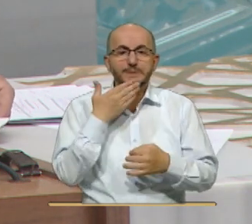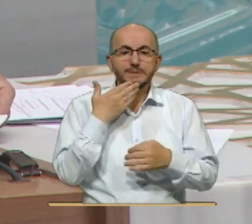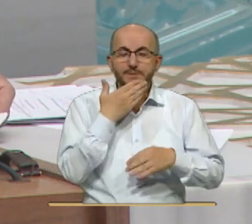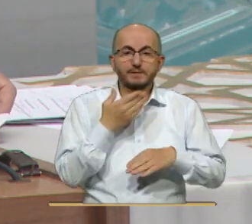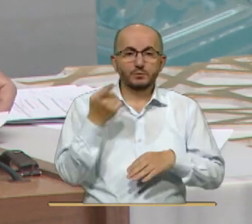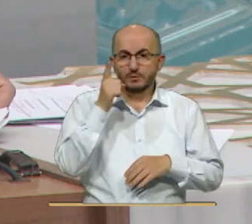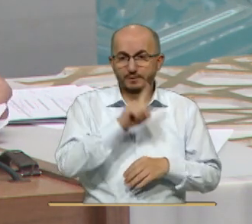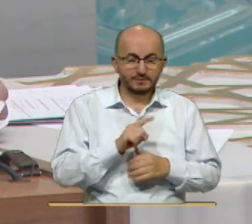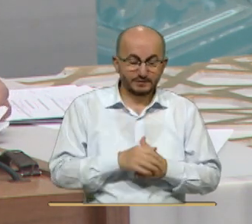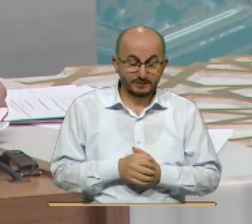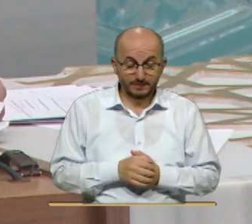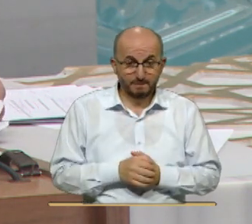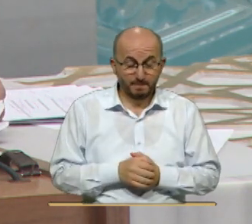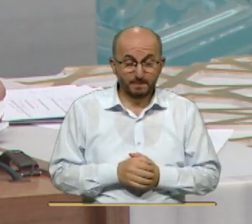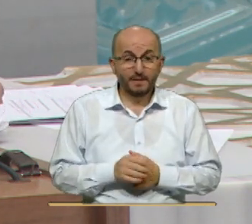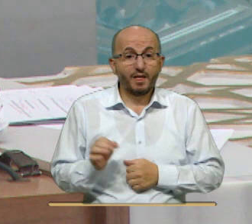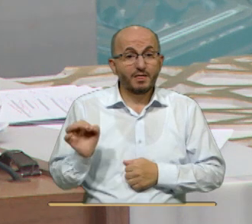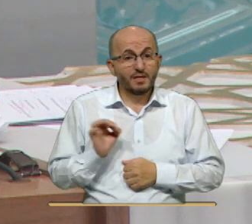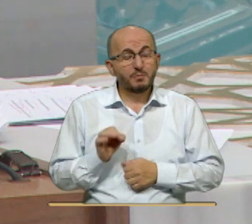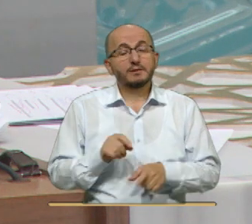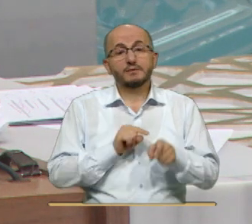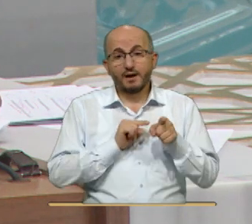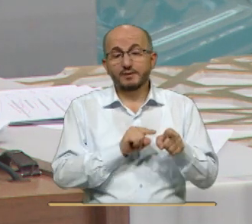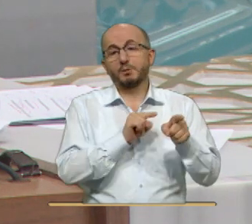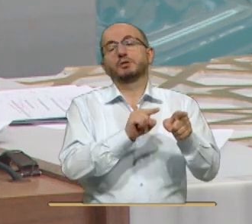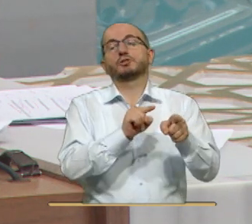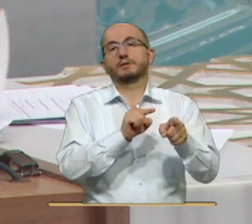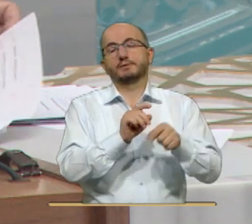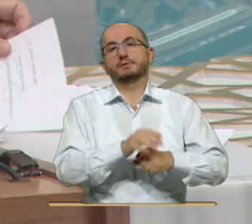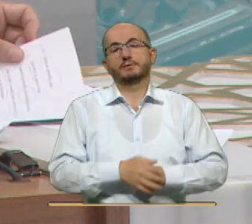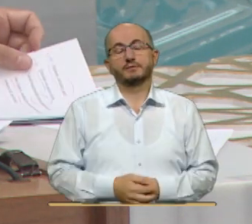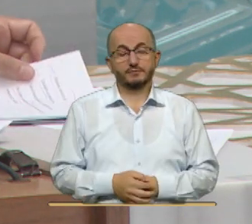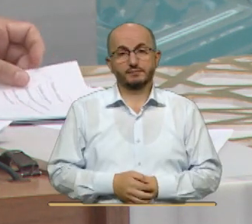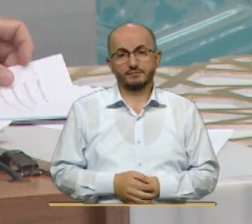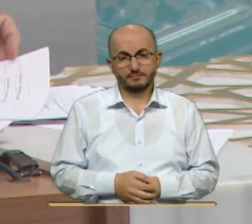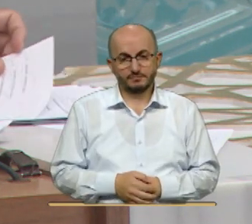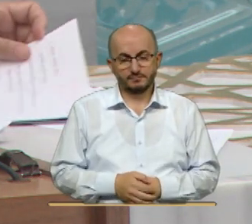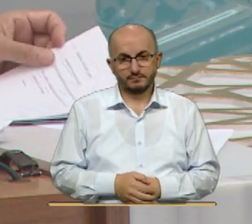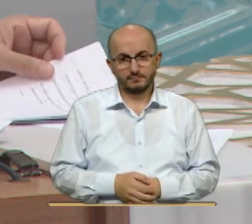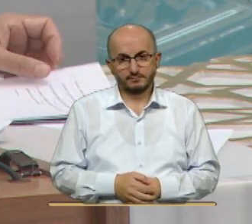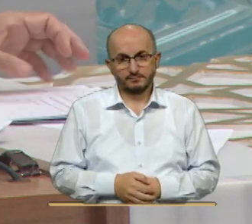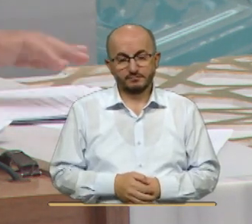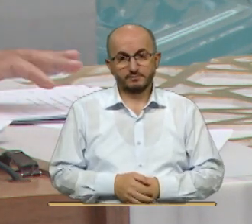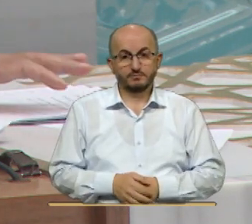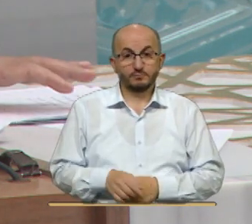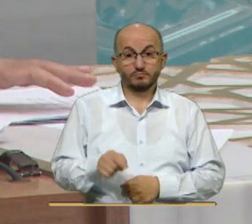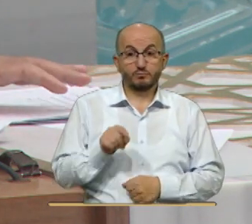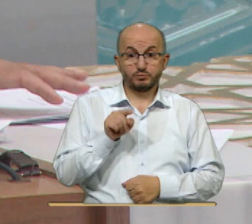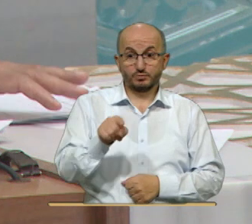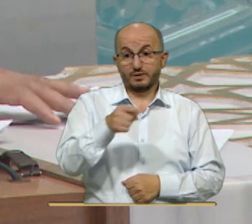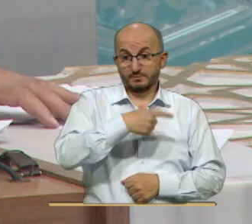dolayısıyla. Elbette ki takip edeceğiz. Yani bunlar bizi bir